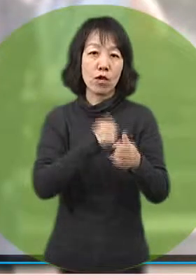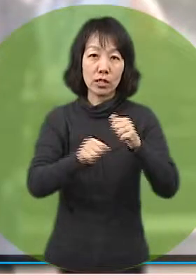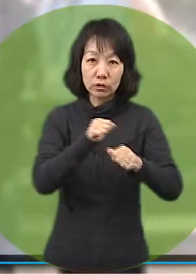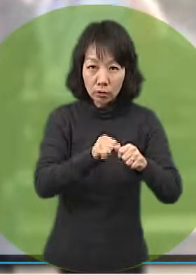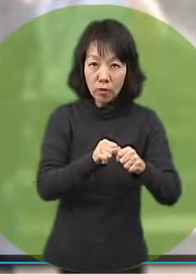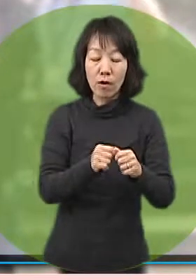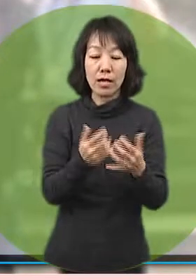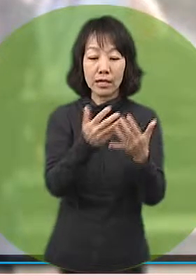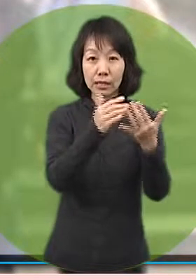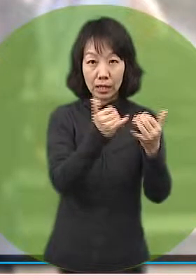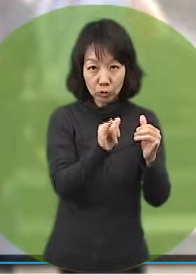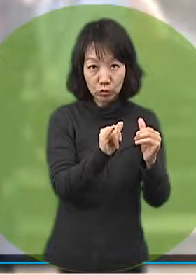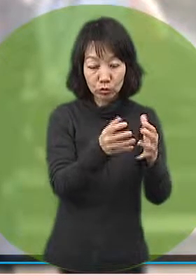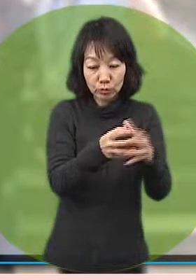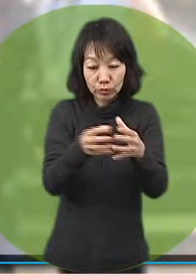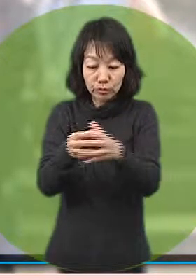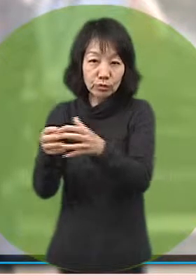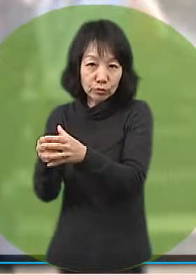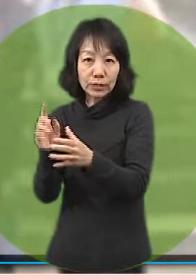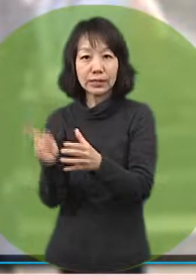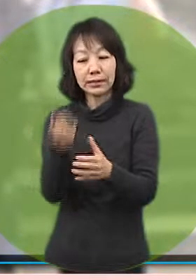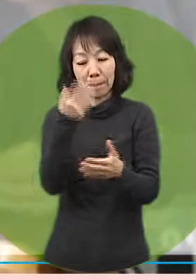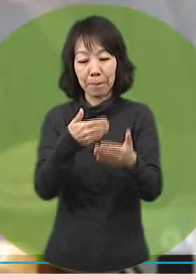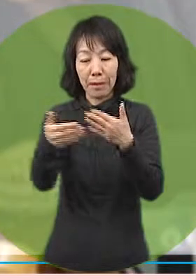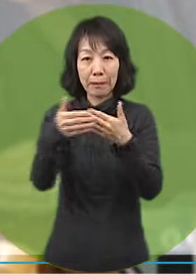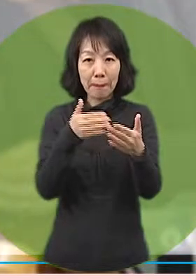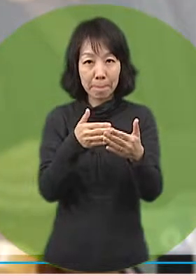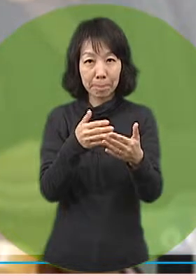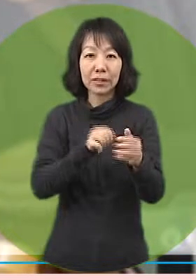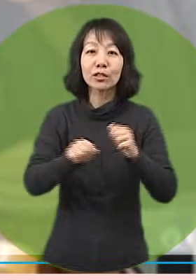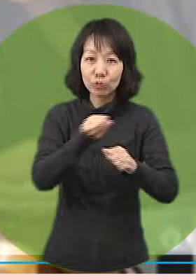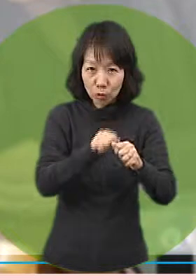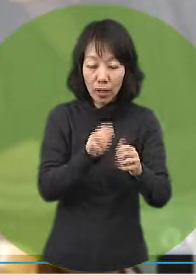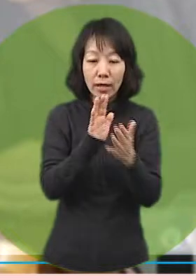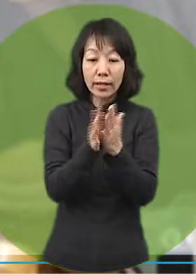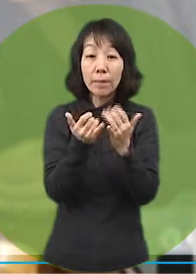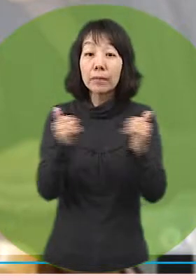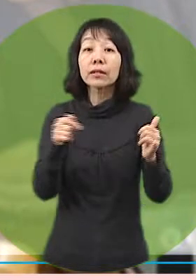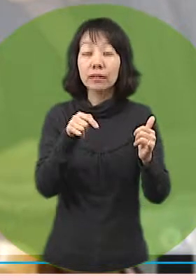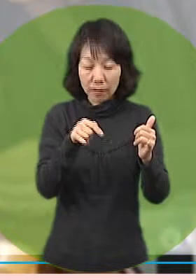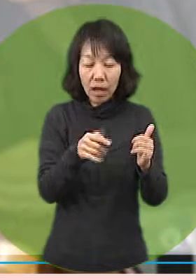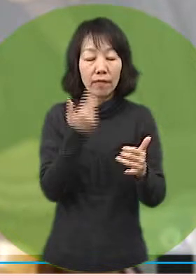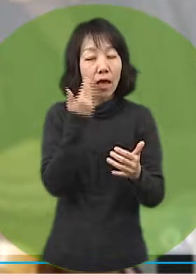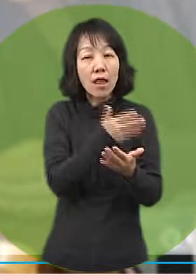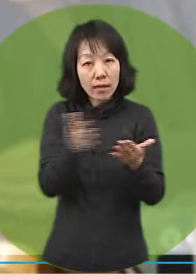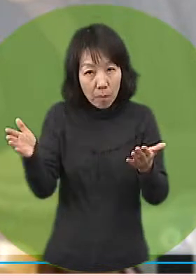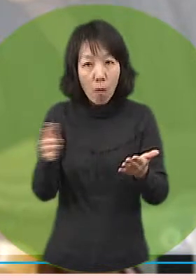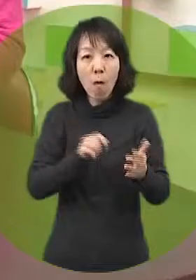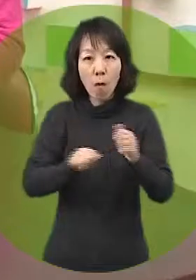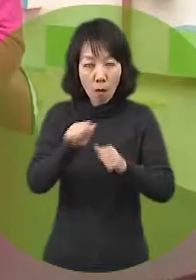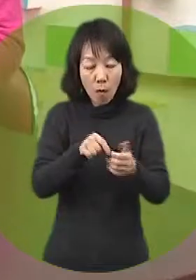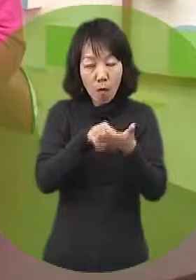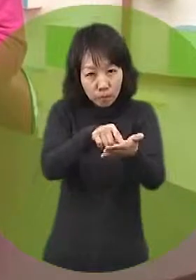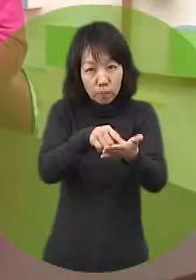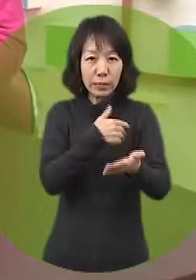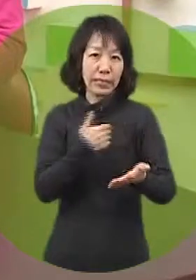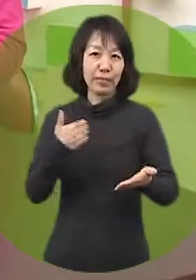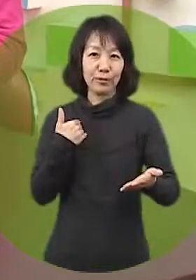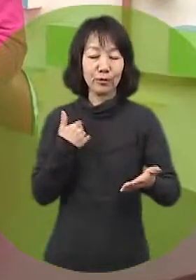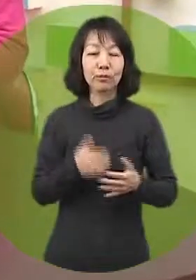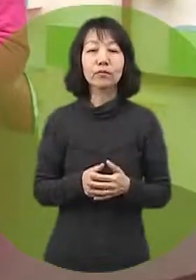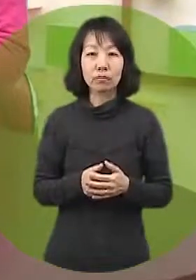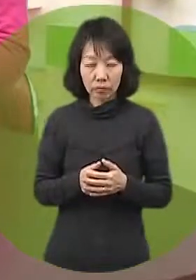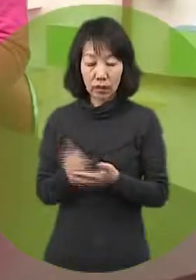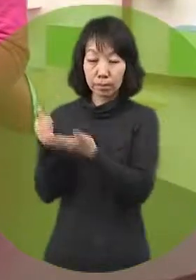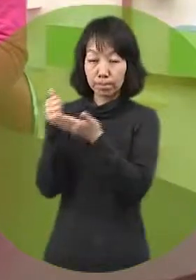での自然体験活動など、県民ならどなたでも幅広く利用することができます。 スタジオ